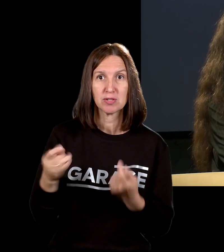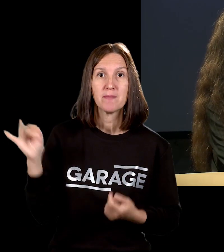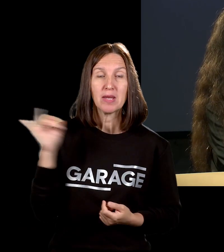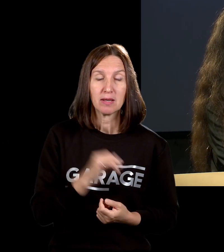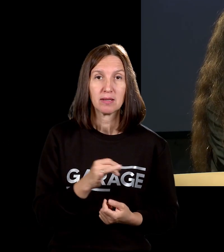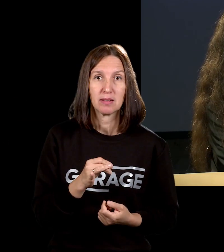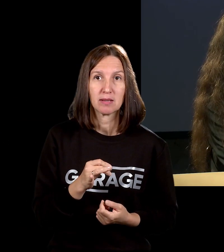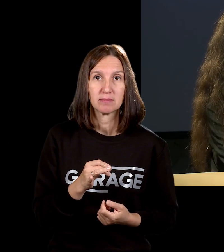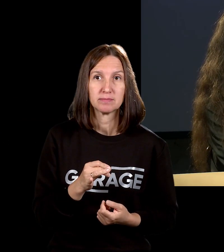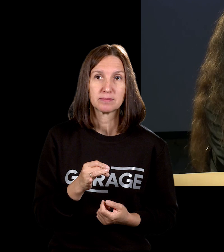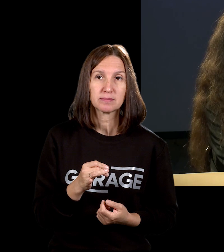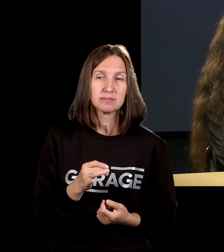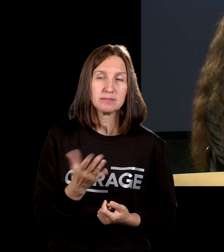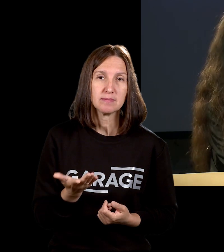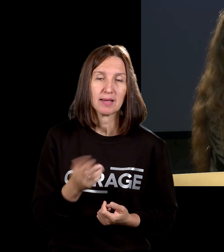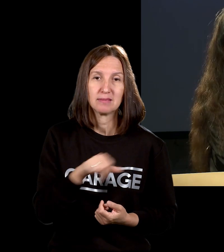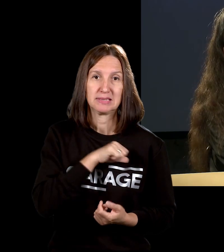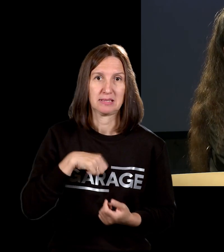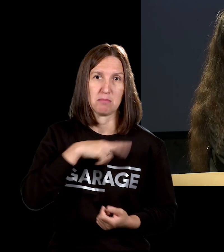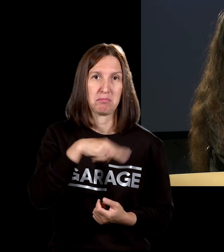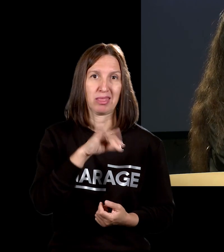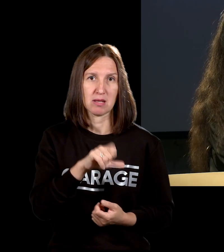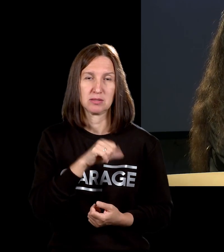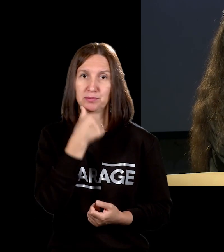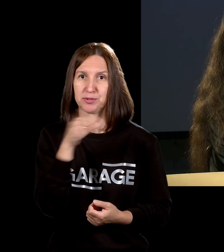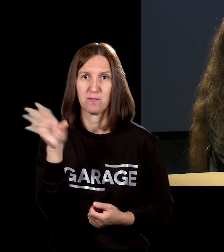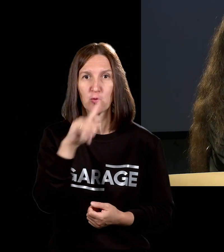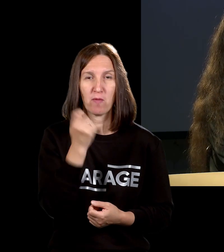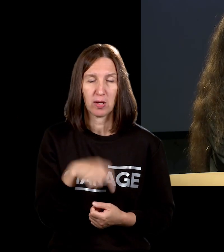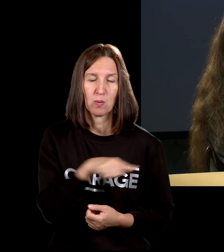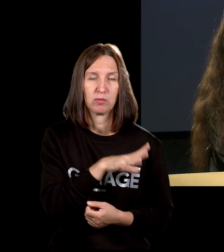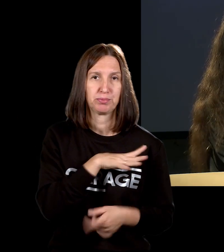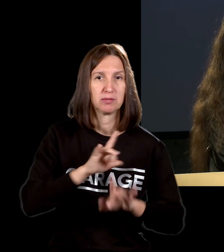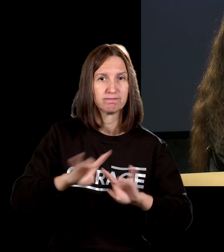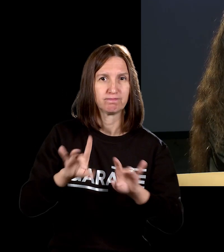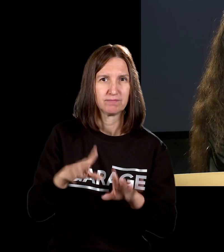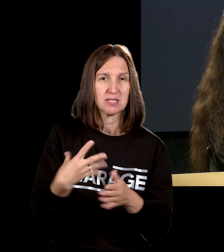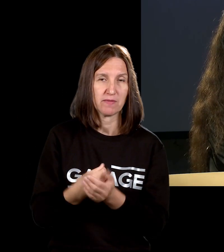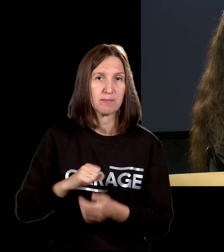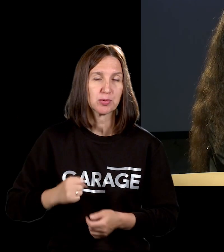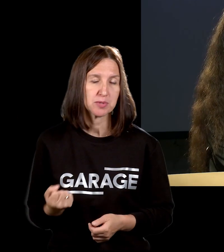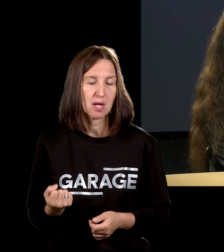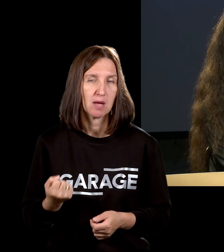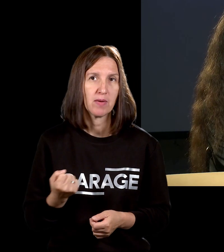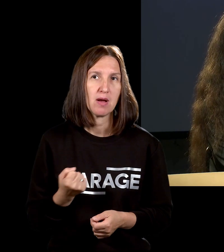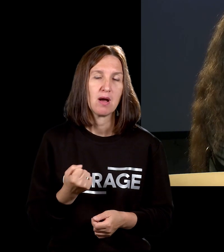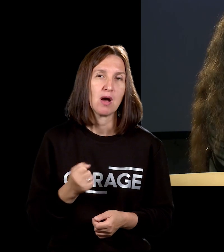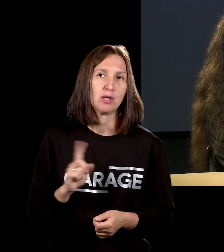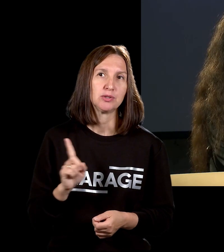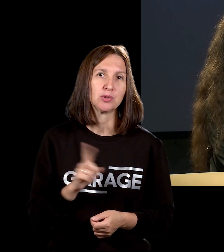у Дикс, который, как я уже говорила, прошел всю войну, пугал своих друзей рассказами о